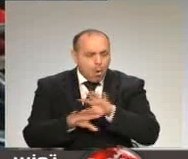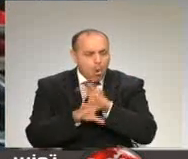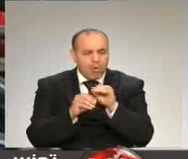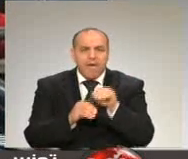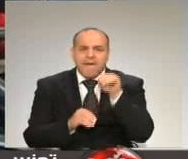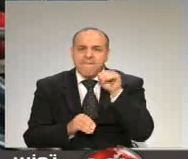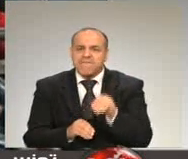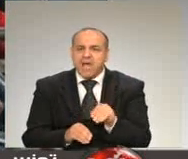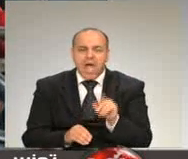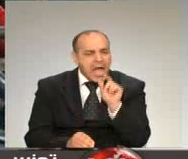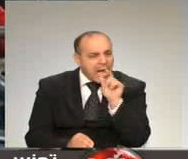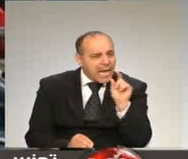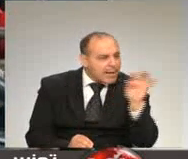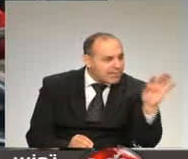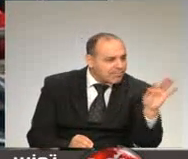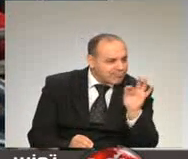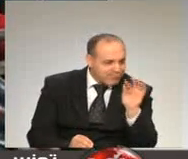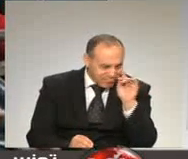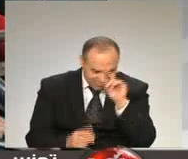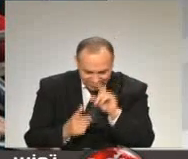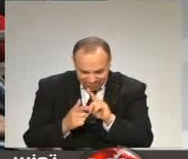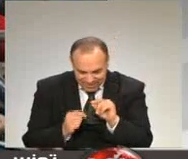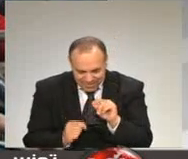نلقاو في الكلمات